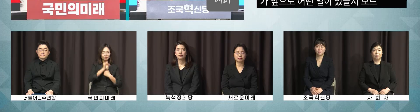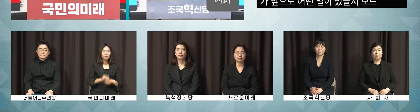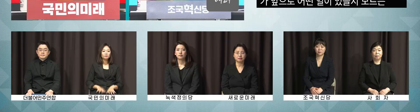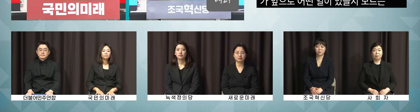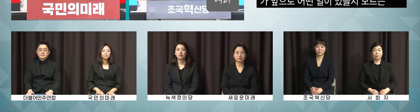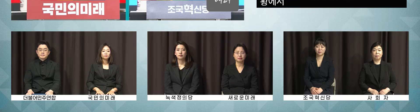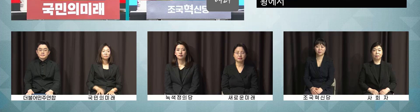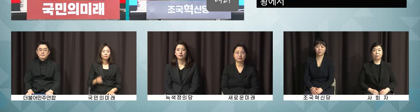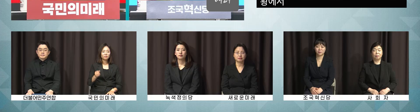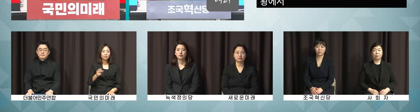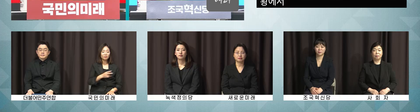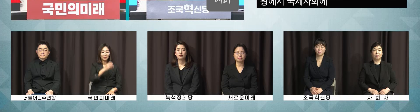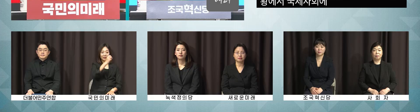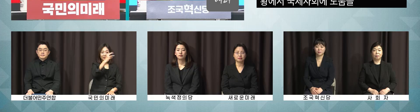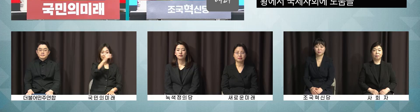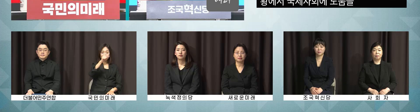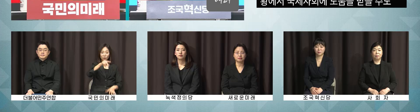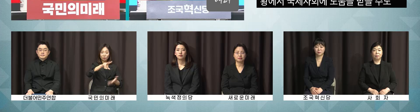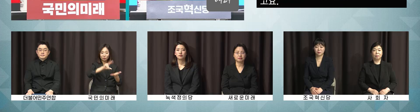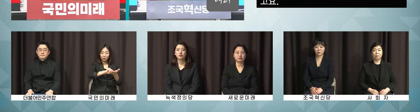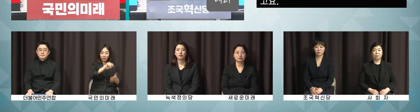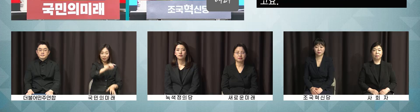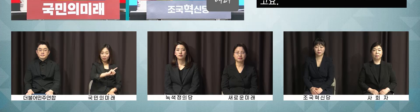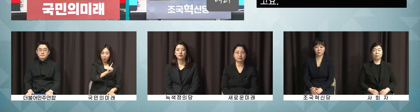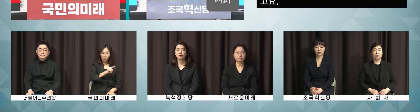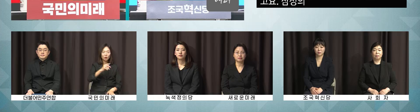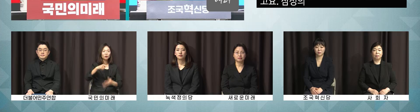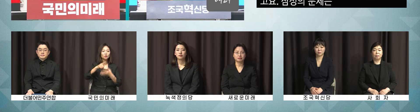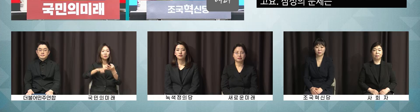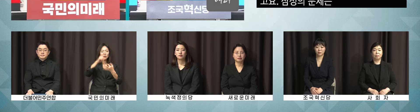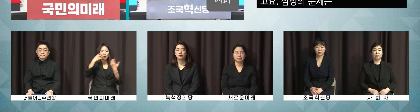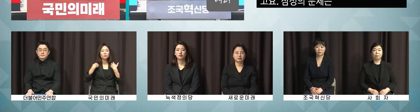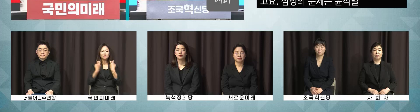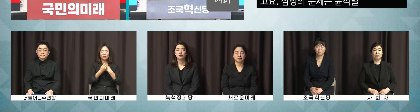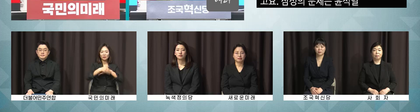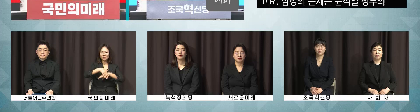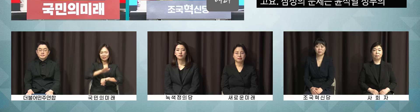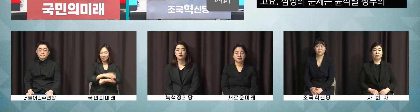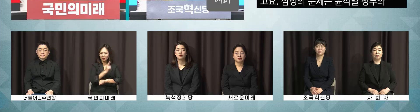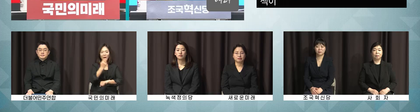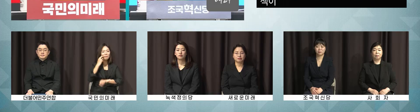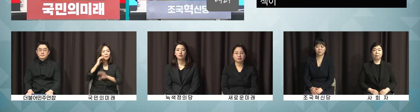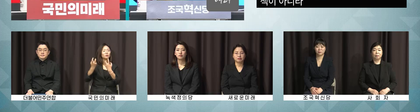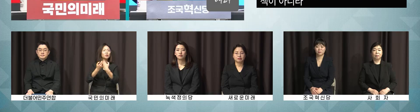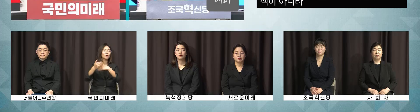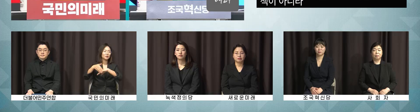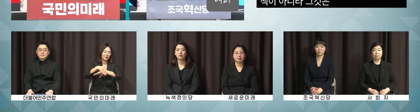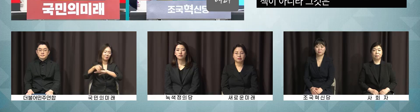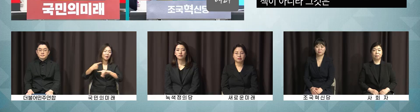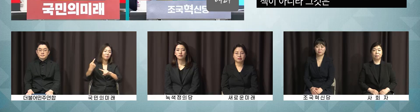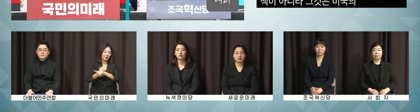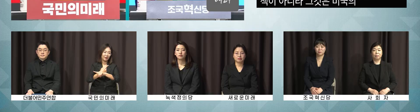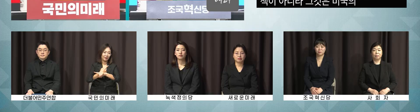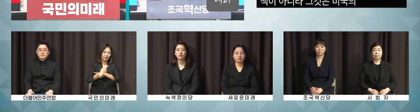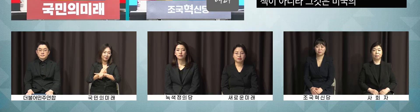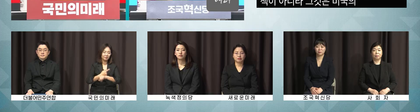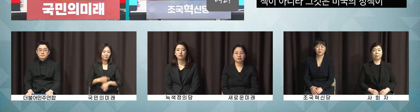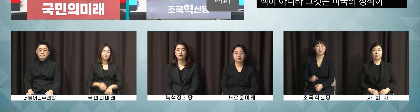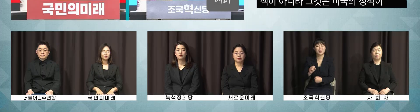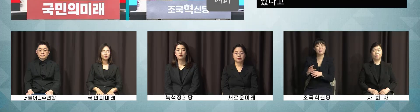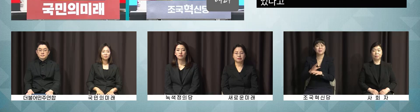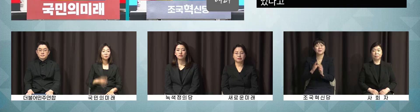있고요. 삼성의 문제는 윤석열 정부의 정책이 아니라 그것은 미국의 정책이 바뀐 것이다 이렇게 얘기할 수가